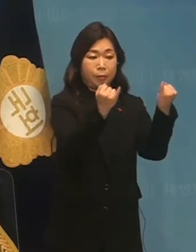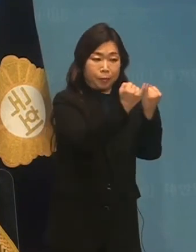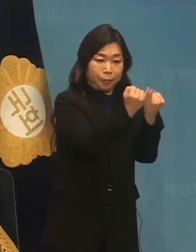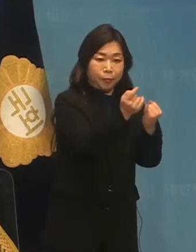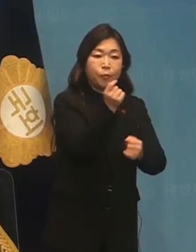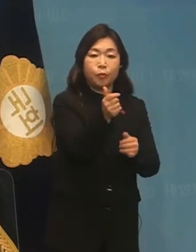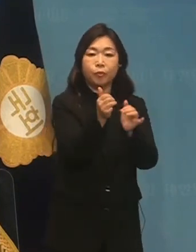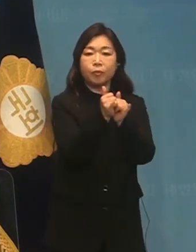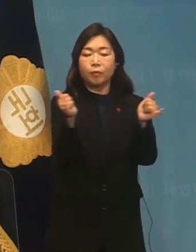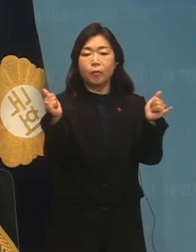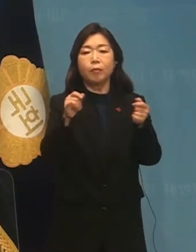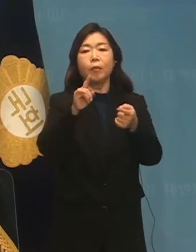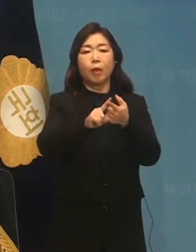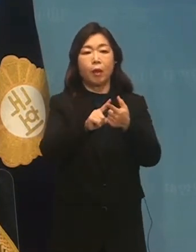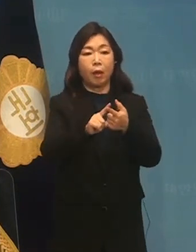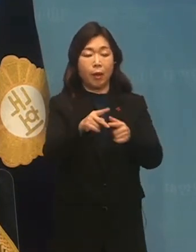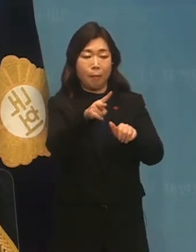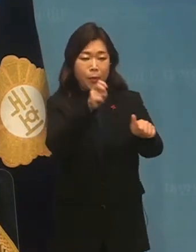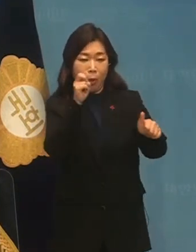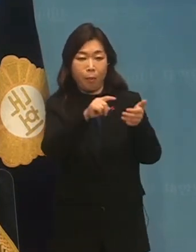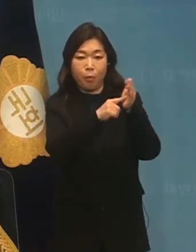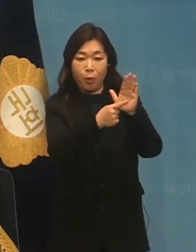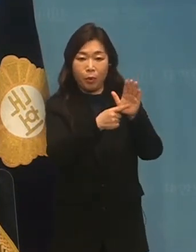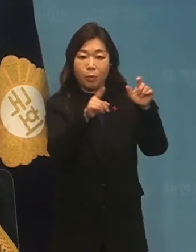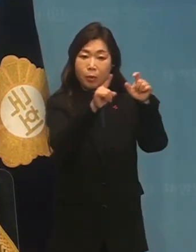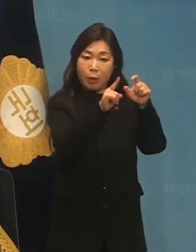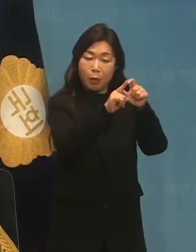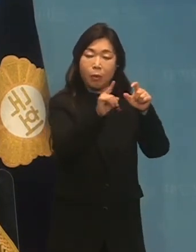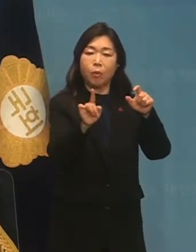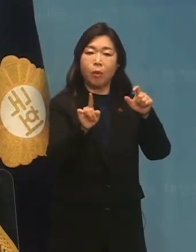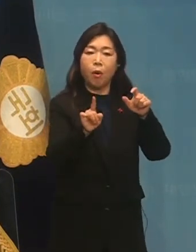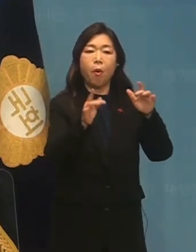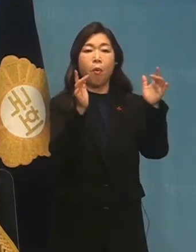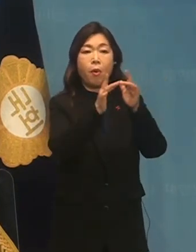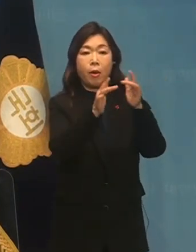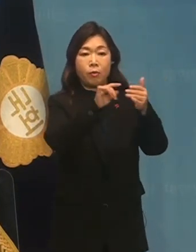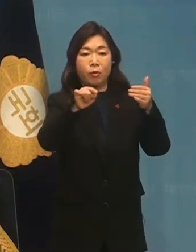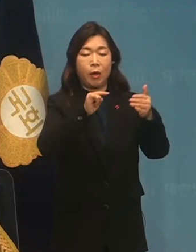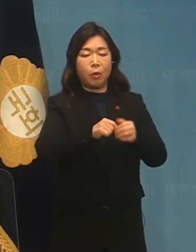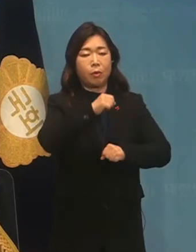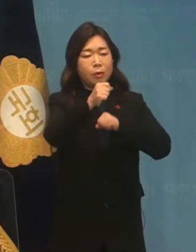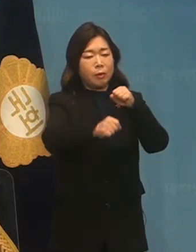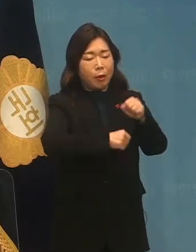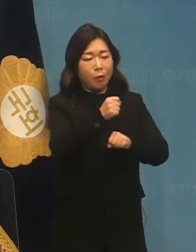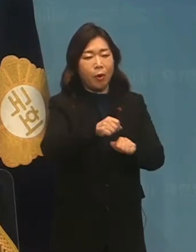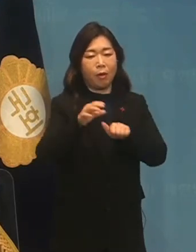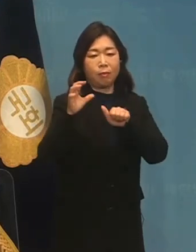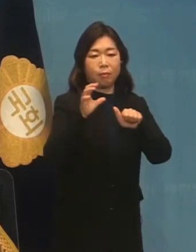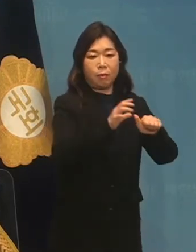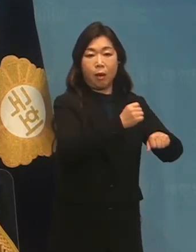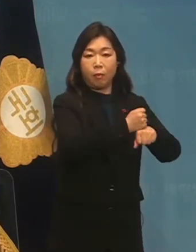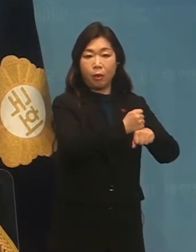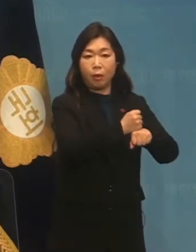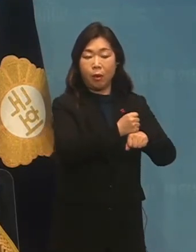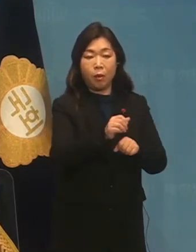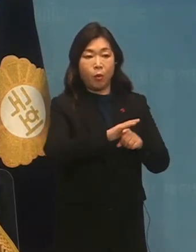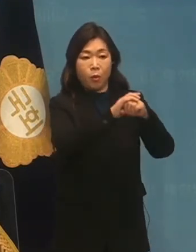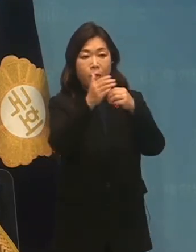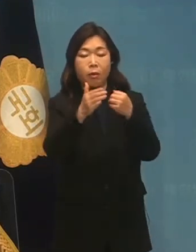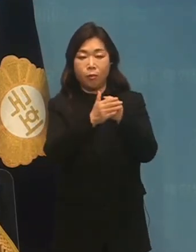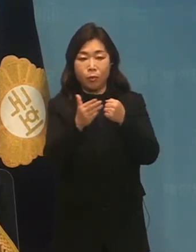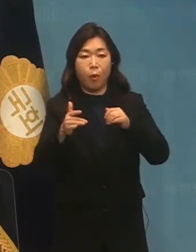소수자에 대한 혐오 표현은 온라인 공론장에 입장할 자유를 제약합니다.